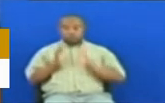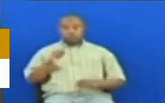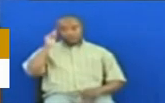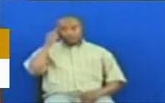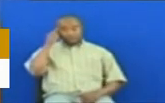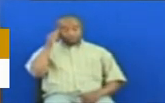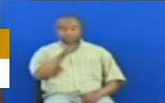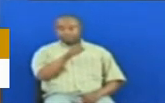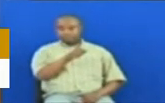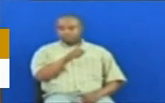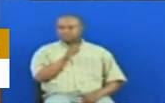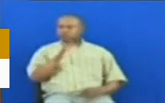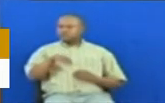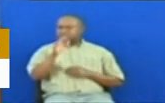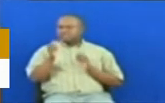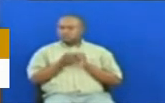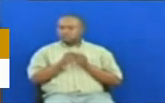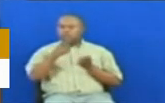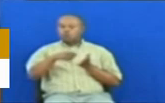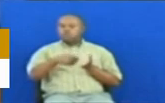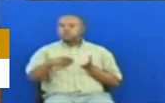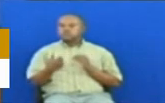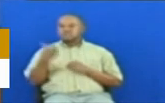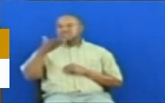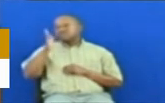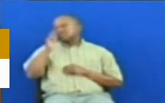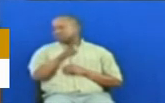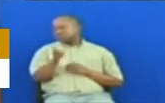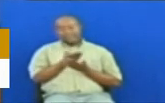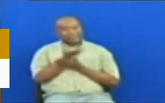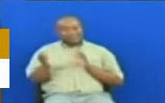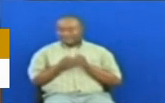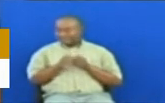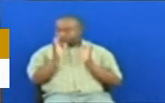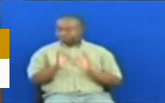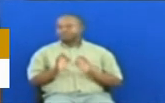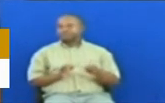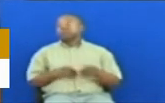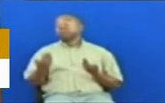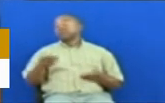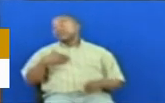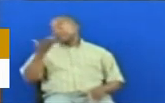mheshimiwa mwenyekiti, hilo ni la kiwandishi, serikali haina tatizo nalo. Asante.